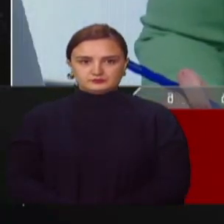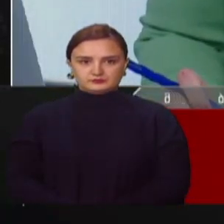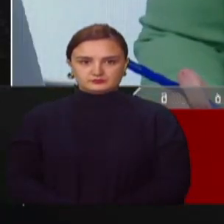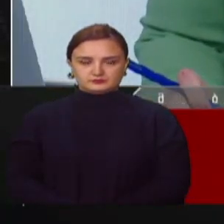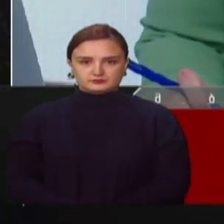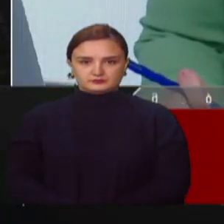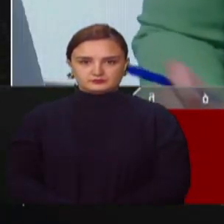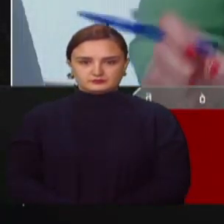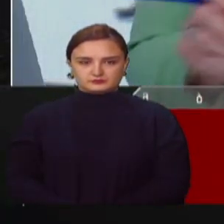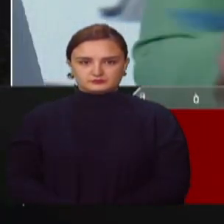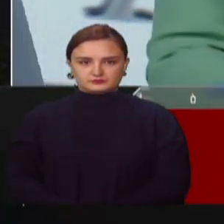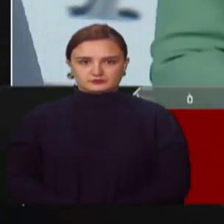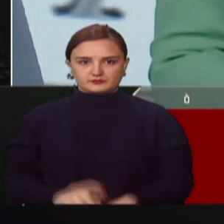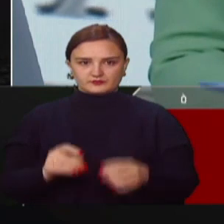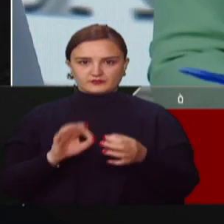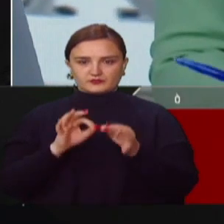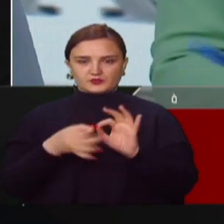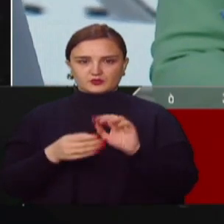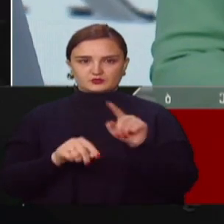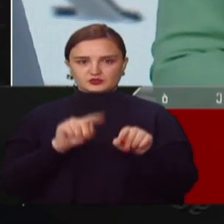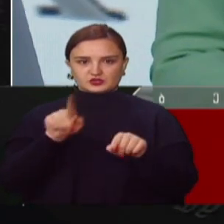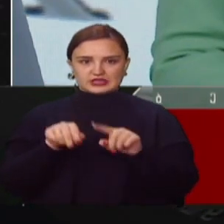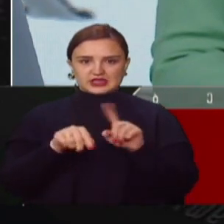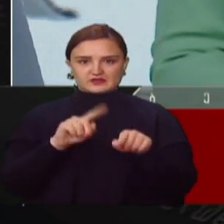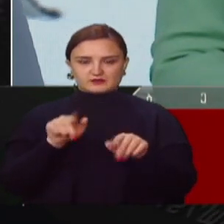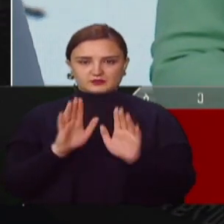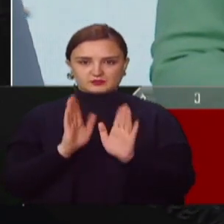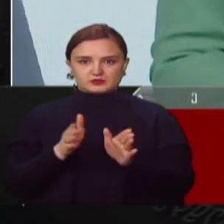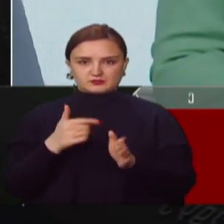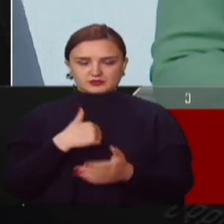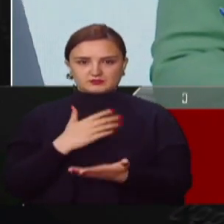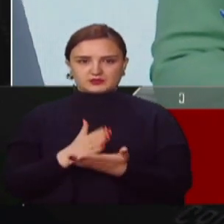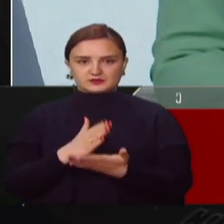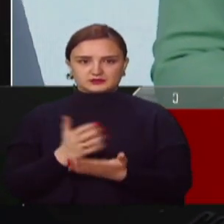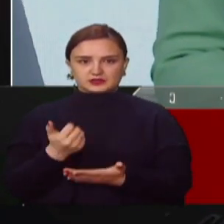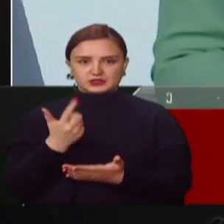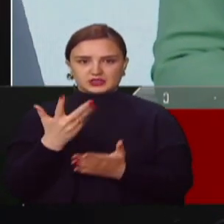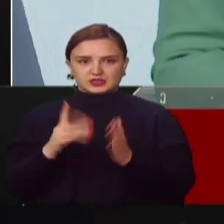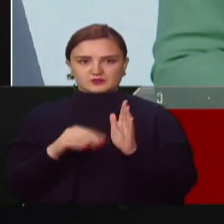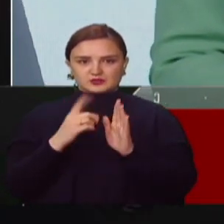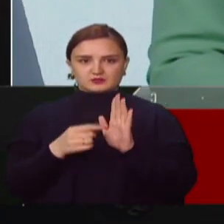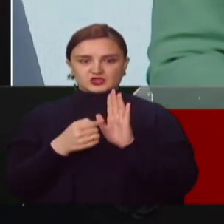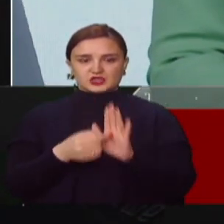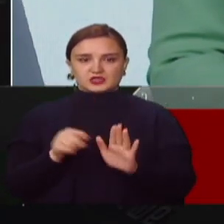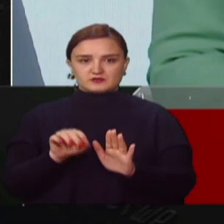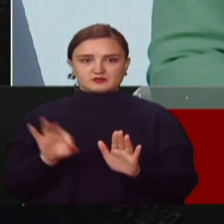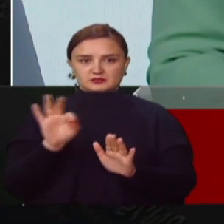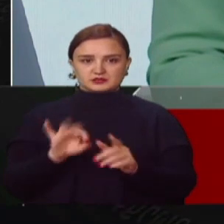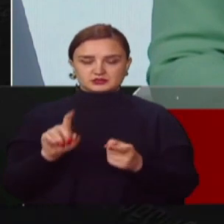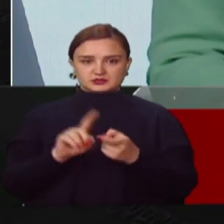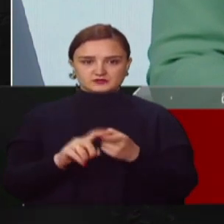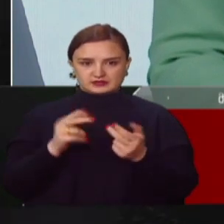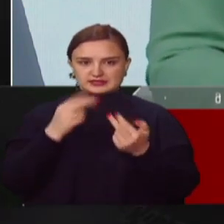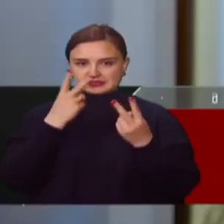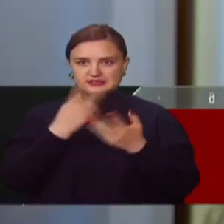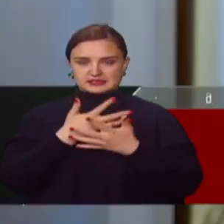კონკრეტულ კითხვებს დავუსვავ. დიახ, კონკრეტულ კითხვებს დავსვავ. მე მაქვს რამოდენიმე კითხვა ამასთან დაკავშირებით, ეხლა საჯაროდ რა თქმა უნდა